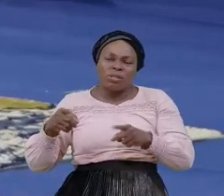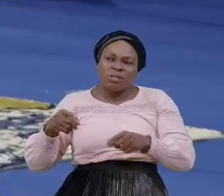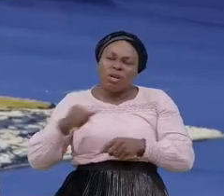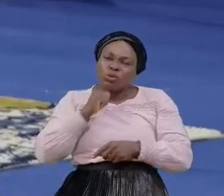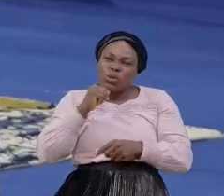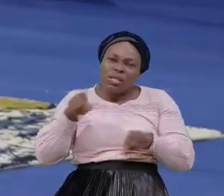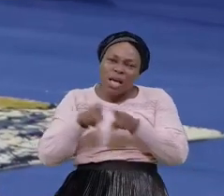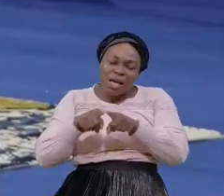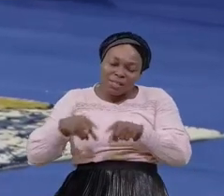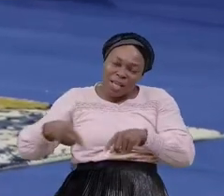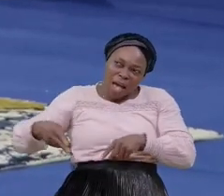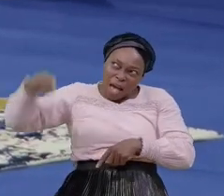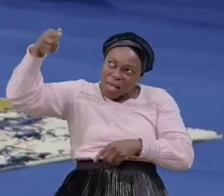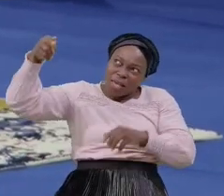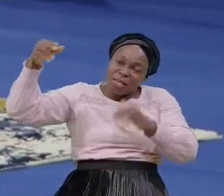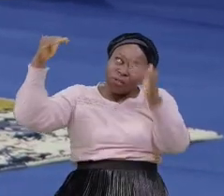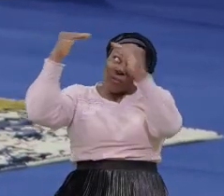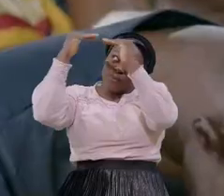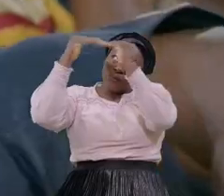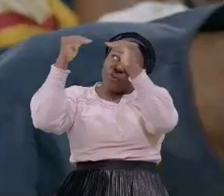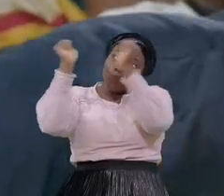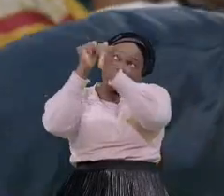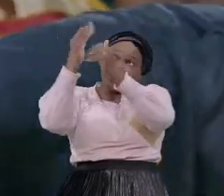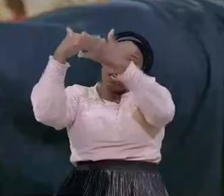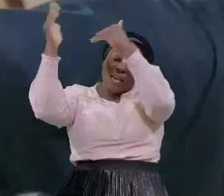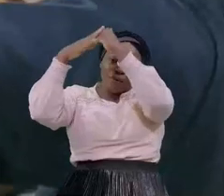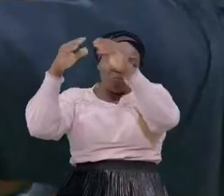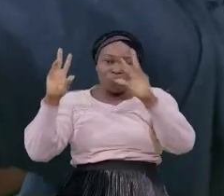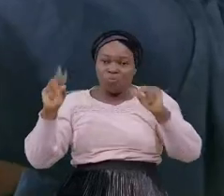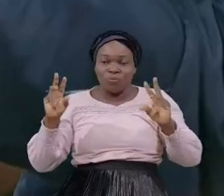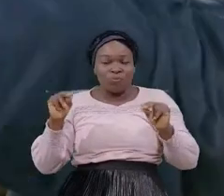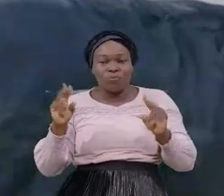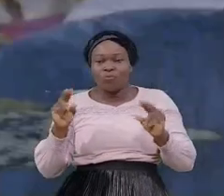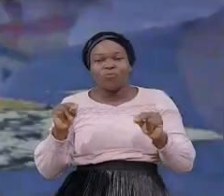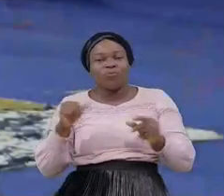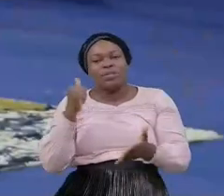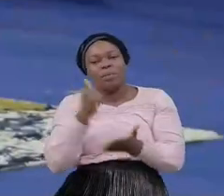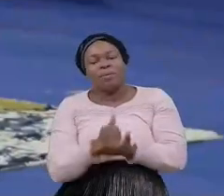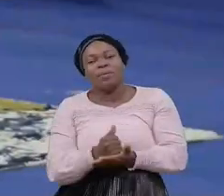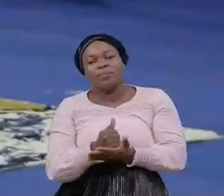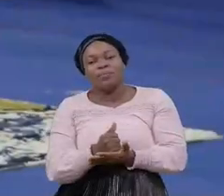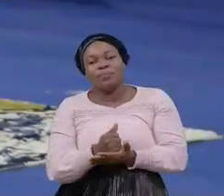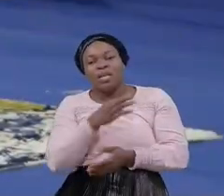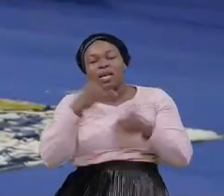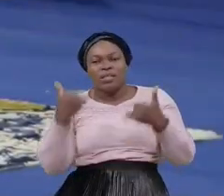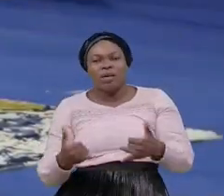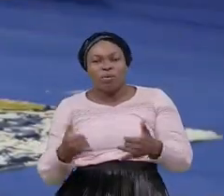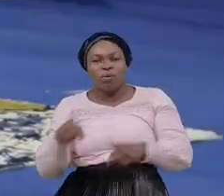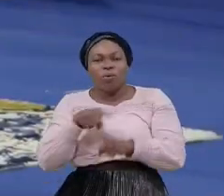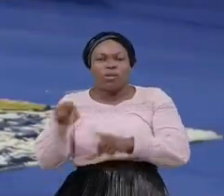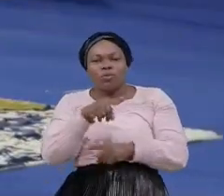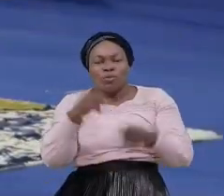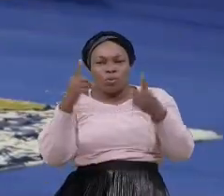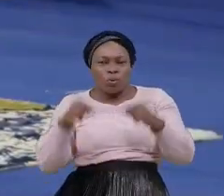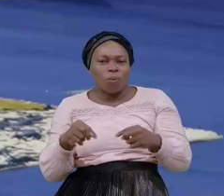aussi élevé que le ciel, vous n'avez pas dit « Amen ». Maintenant, quand vous venez